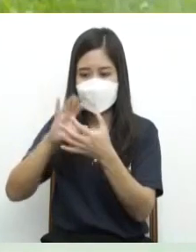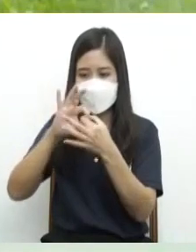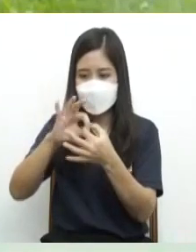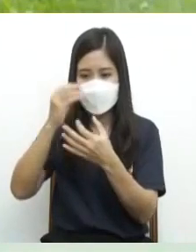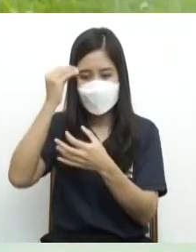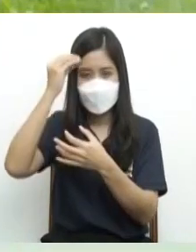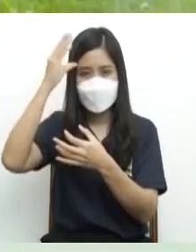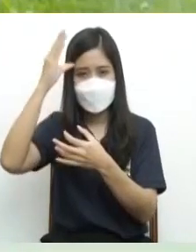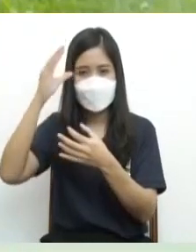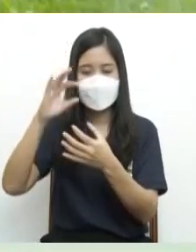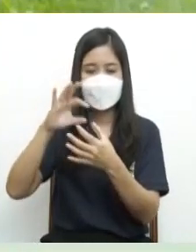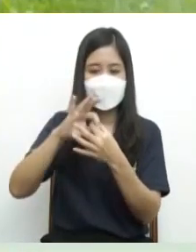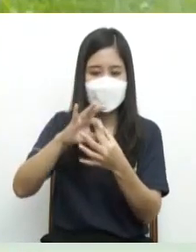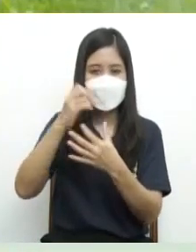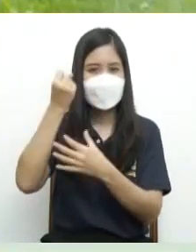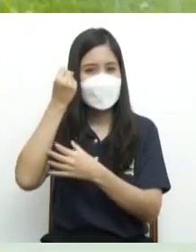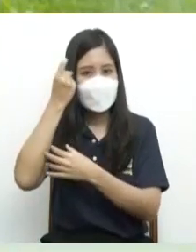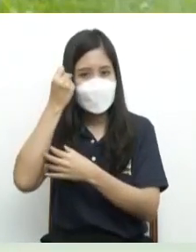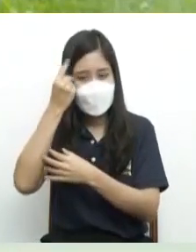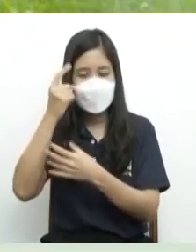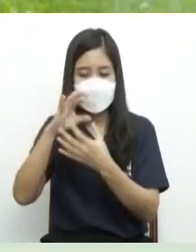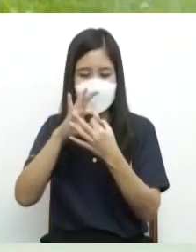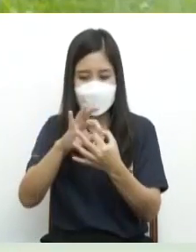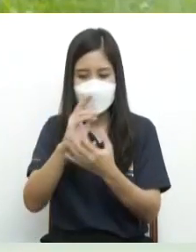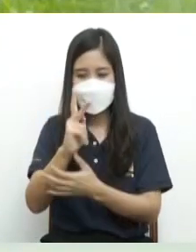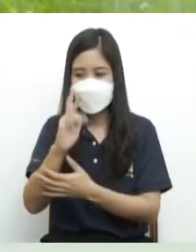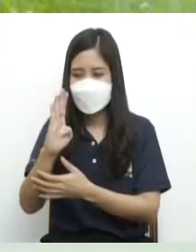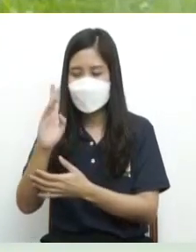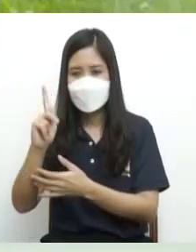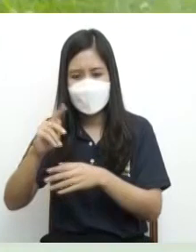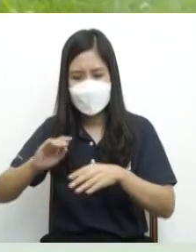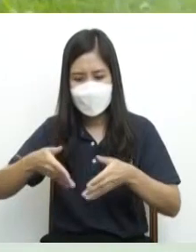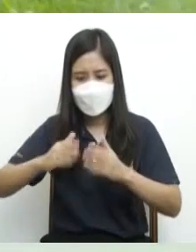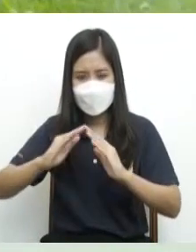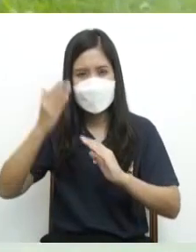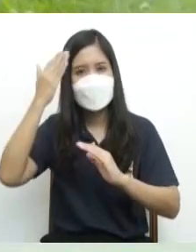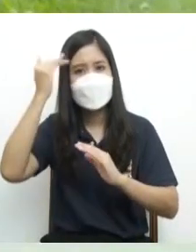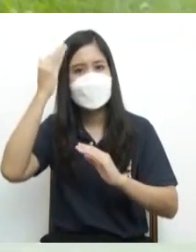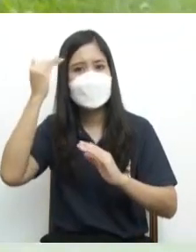ะแล้วมีความเข้าใจว่ากบข.ตั้งขึ้นมาเพื่ออะไรแล้วเราเป็นส่วนหนึ่งของกบ